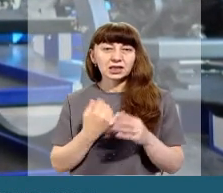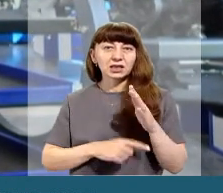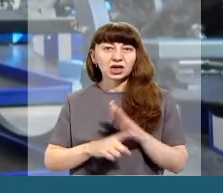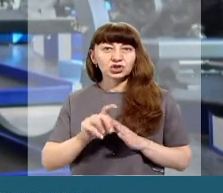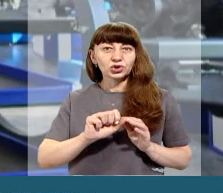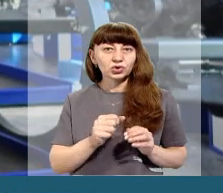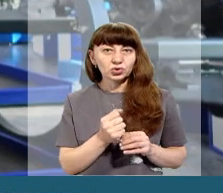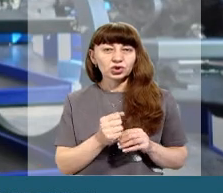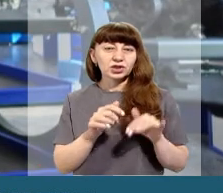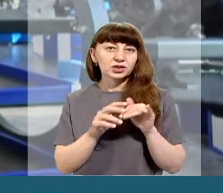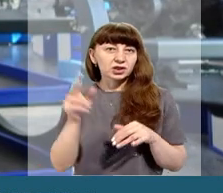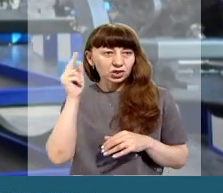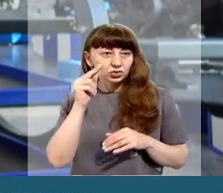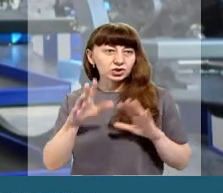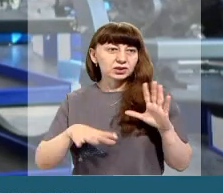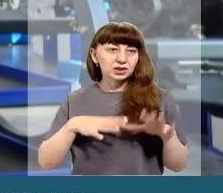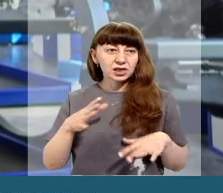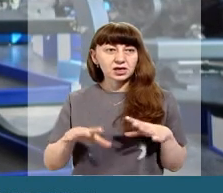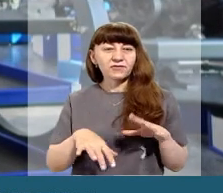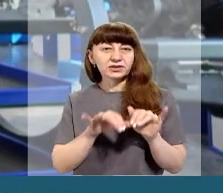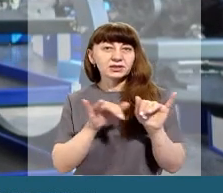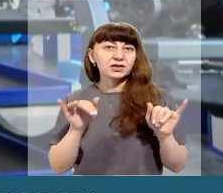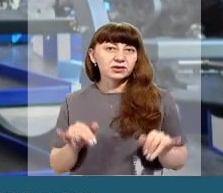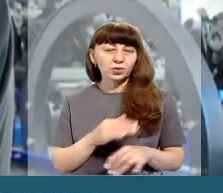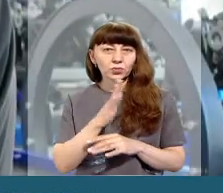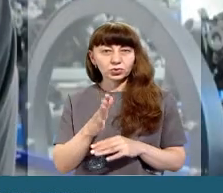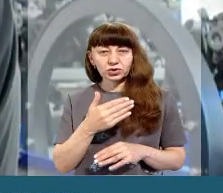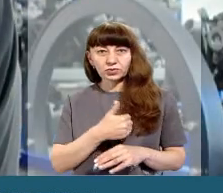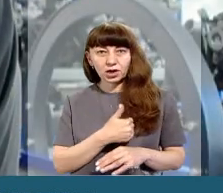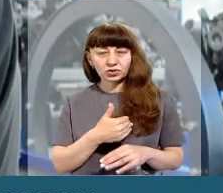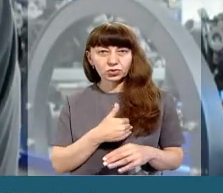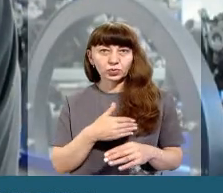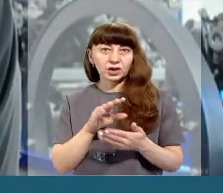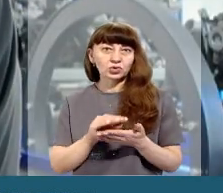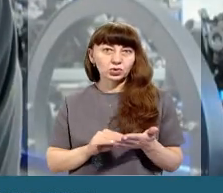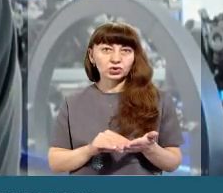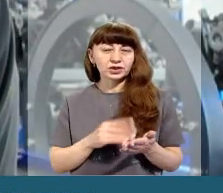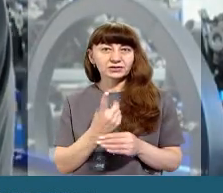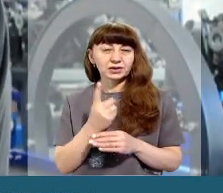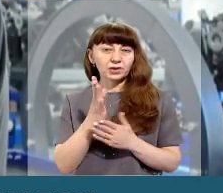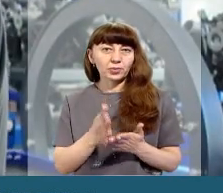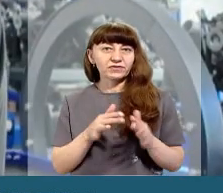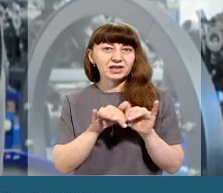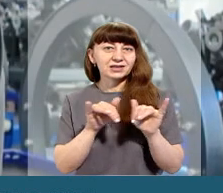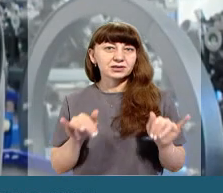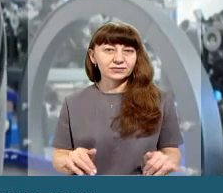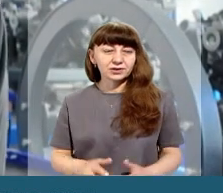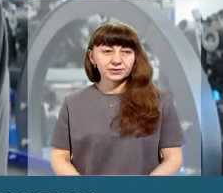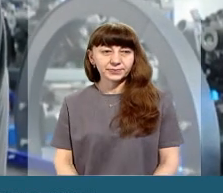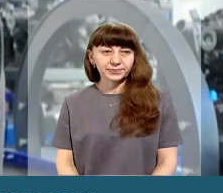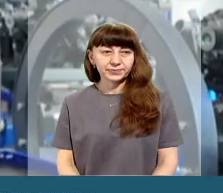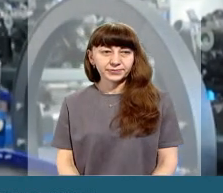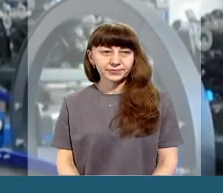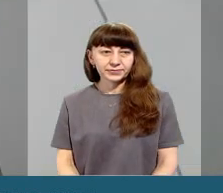Мен онымен тоқтап қалмаймын. Болашақта машина жасаумен де айналысқым келеді. Мамандығым өзіме қызық, болашақта жұмыс іздеп те